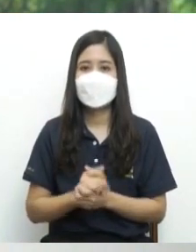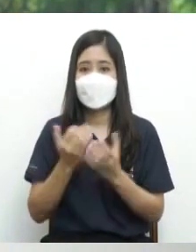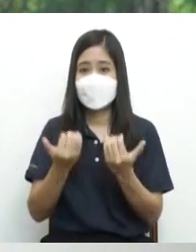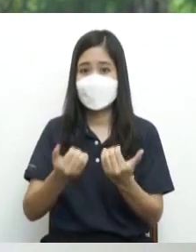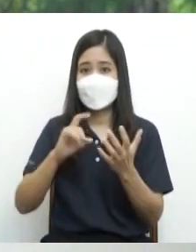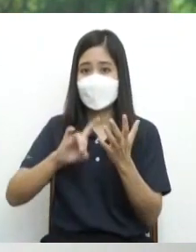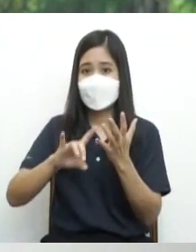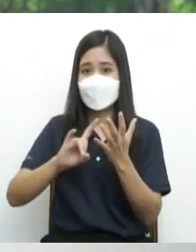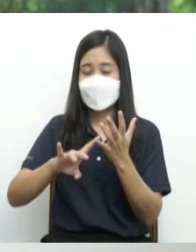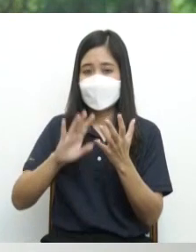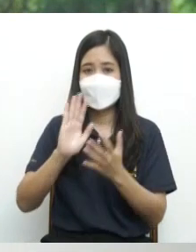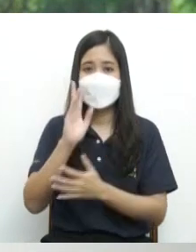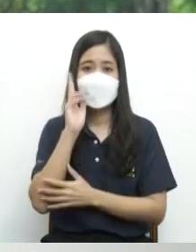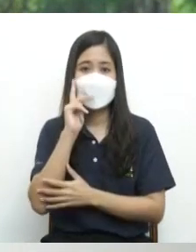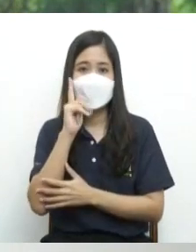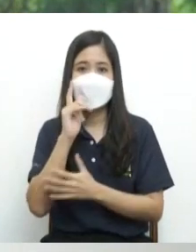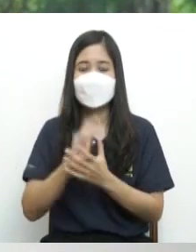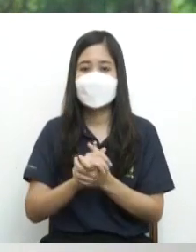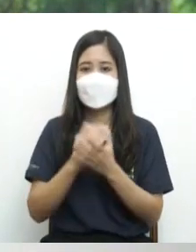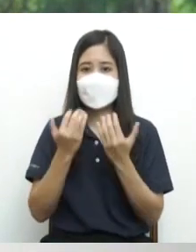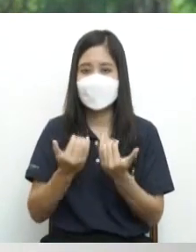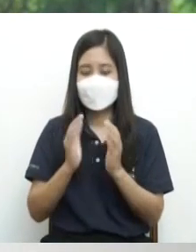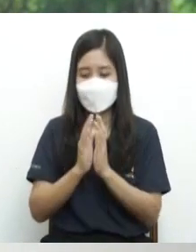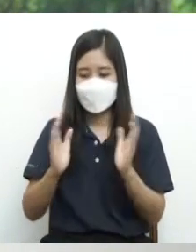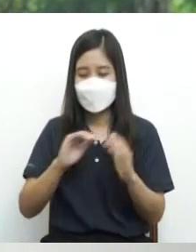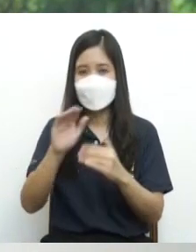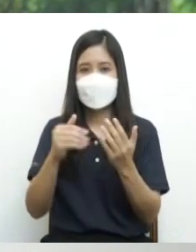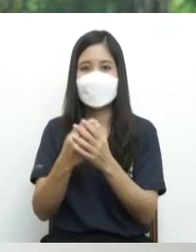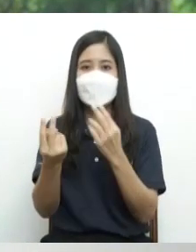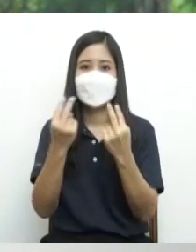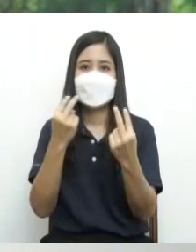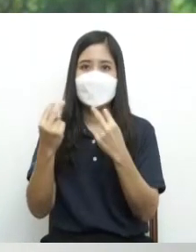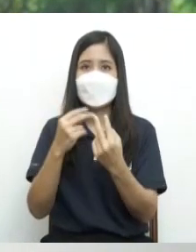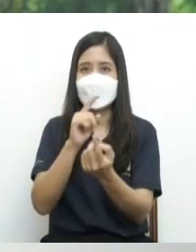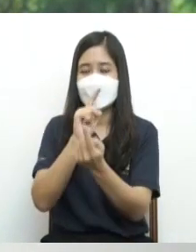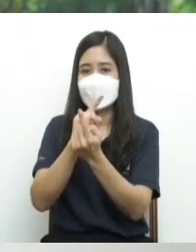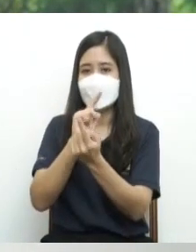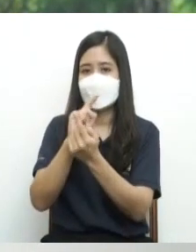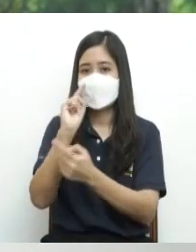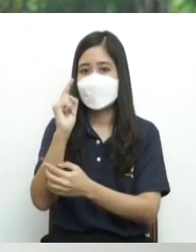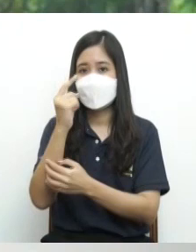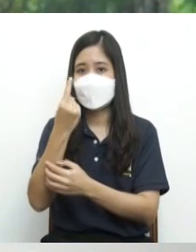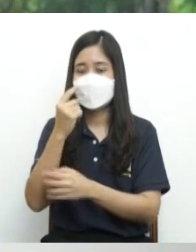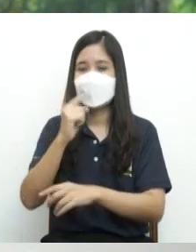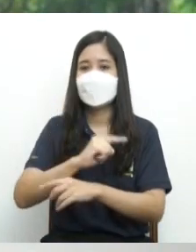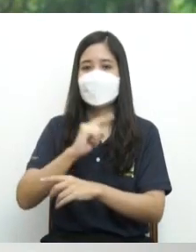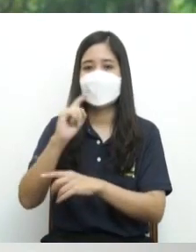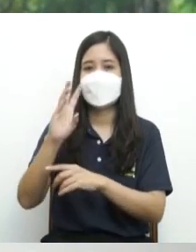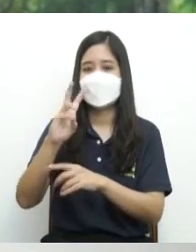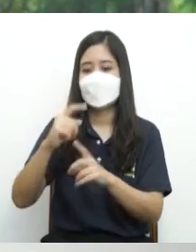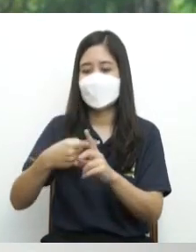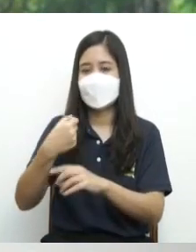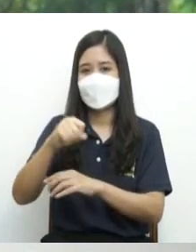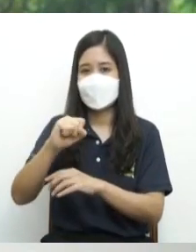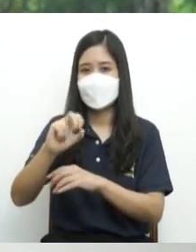รายการผู้เช้าข่าวสปทแล้วนะคะขอบคุณทุกท่านสำหรับการติดตามรับชมค่ะเราจะกลับมาพบกันอีกครั้งในวันที่6ตุลาคม2564ทางส